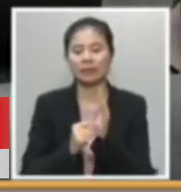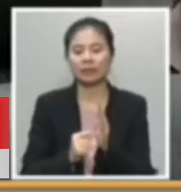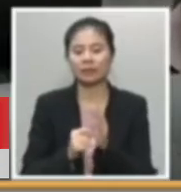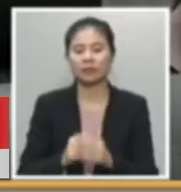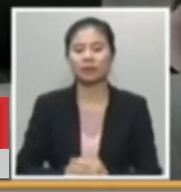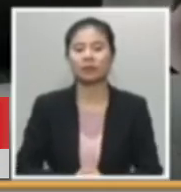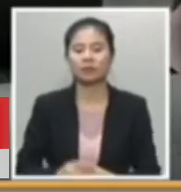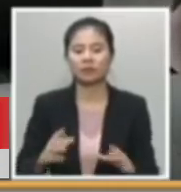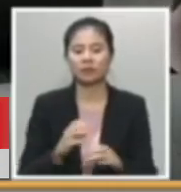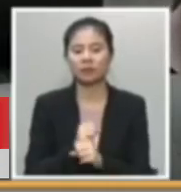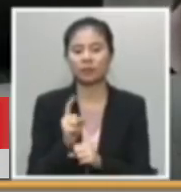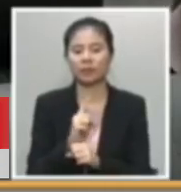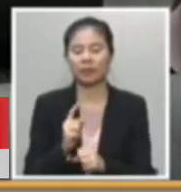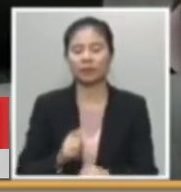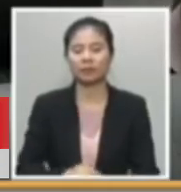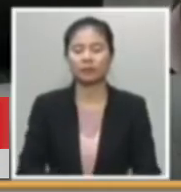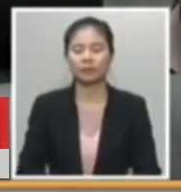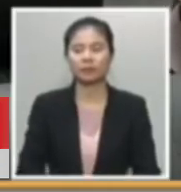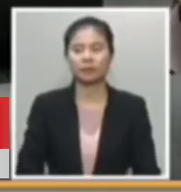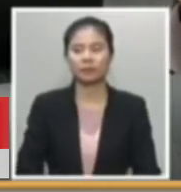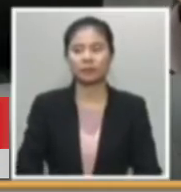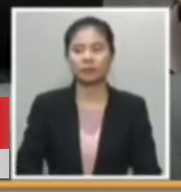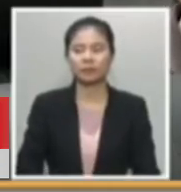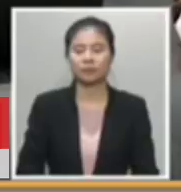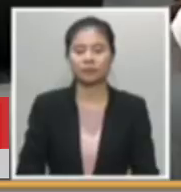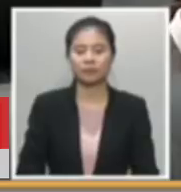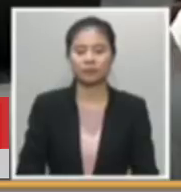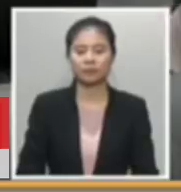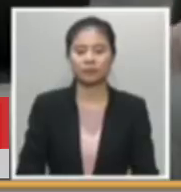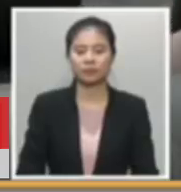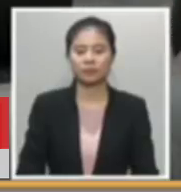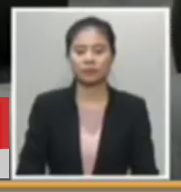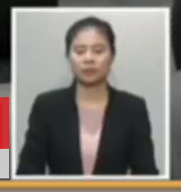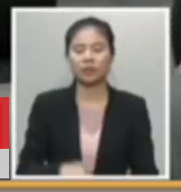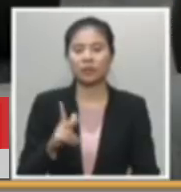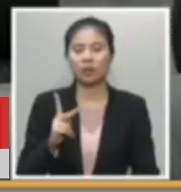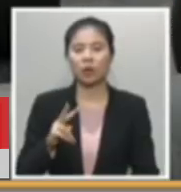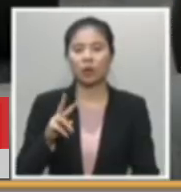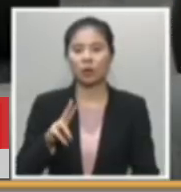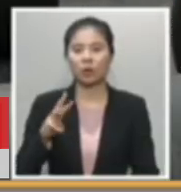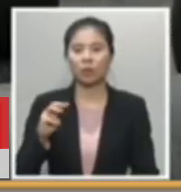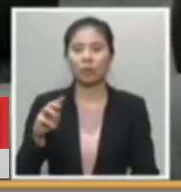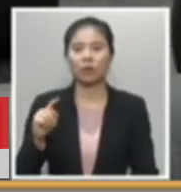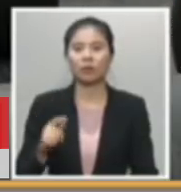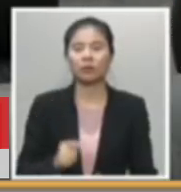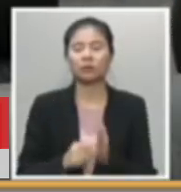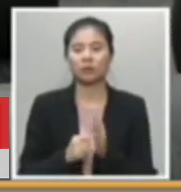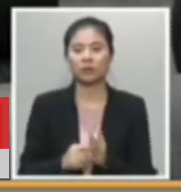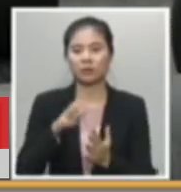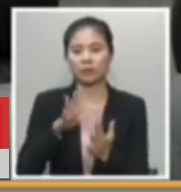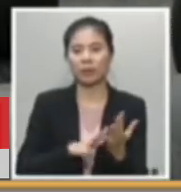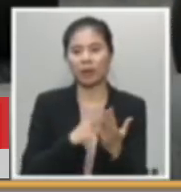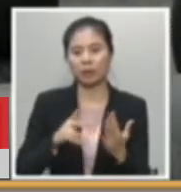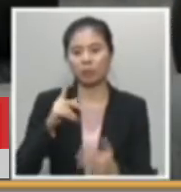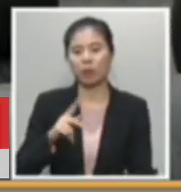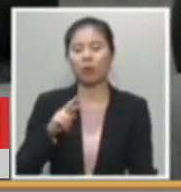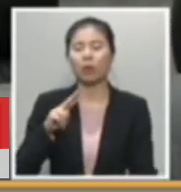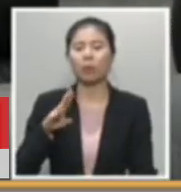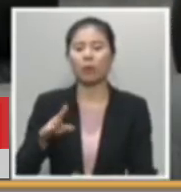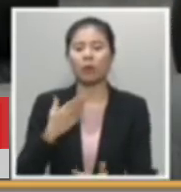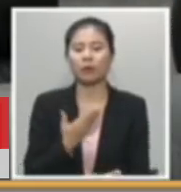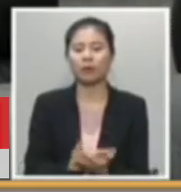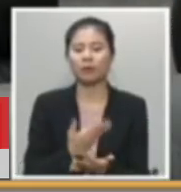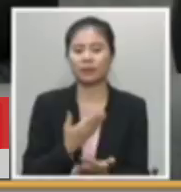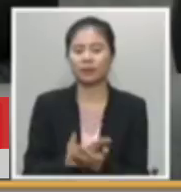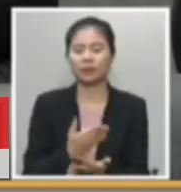โดยสรุปครับสิ่งที่คณะรัฐมนตรีได้เสนอร่างพระราชบัญญัติงบประมาณรายจ่ายประ